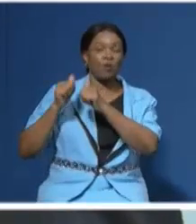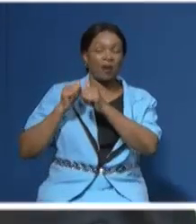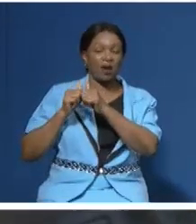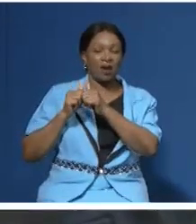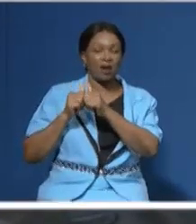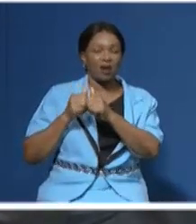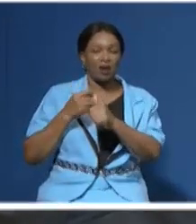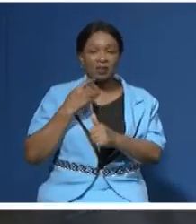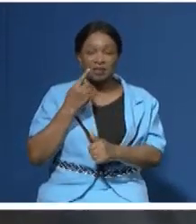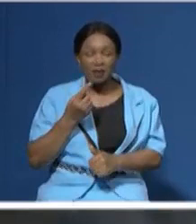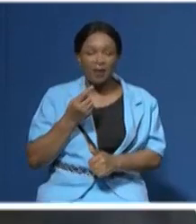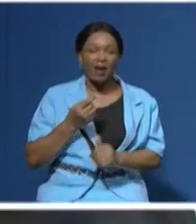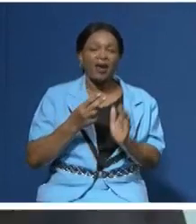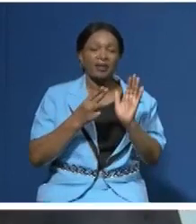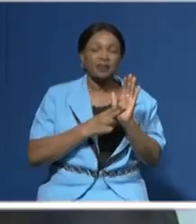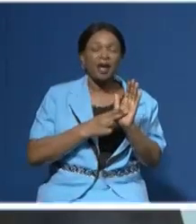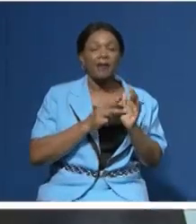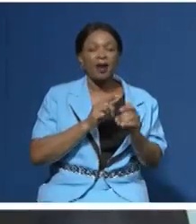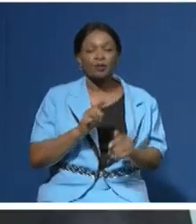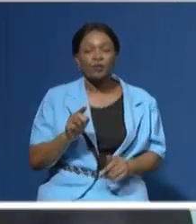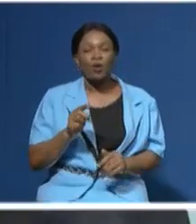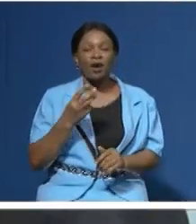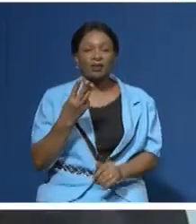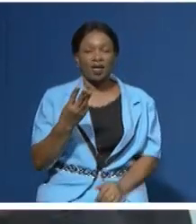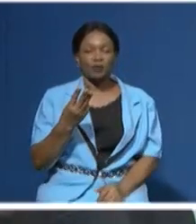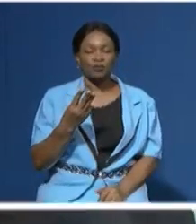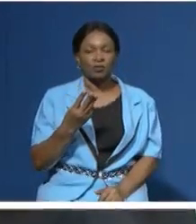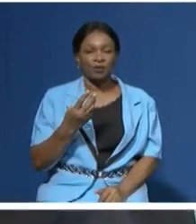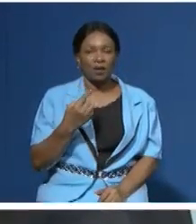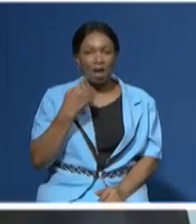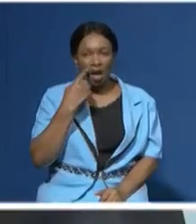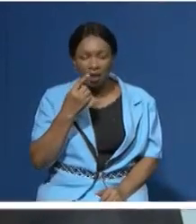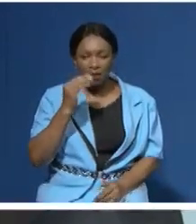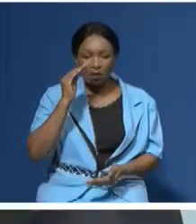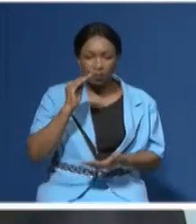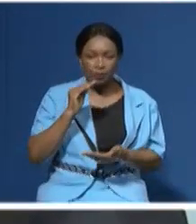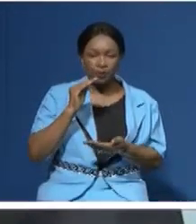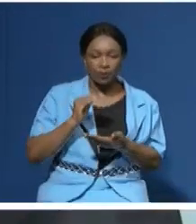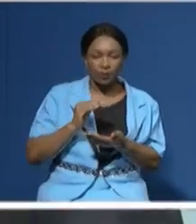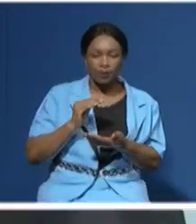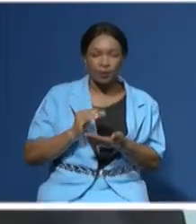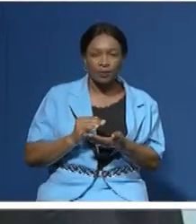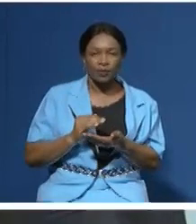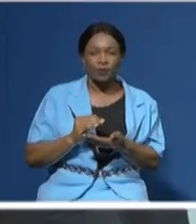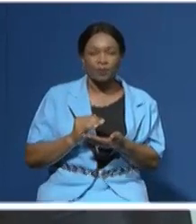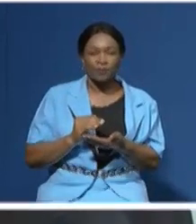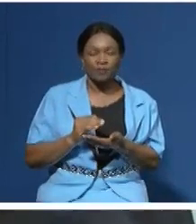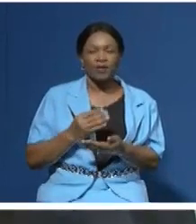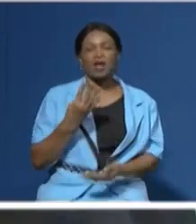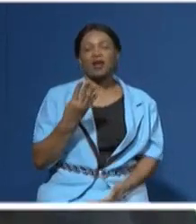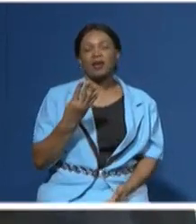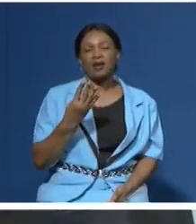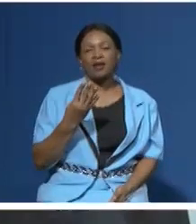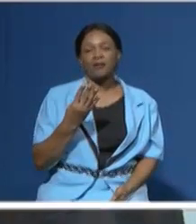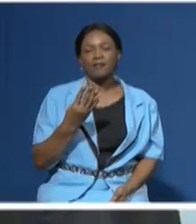hiyo nikisema 7 toa 3. Kwa hiyo najua niko hapa. Kwa hiyo ataziona zinapungua. Kwa hiyo 1, 2, 3. Kwa hiyo inakuwa ni 4. Kwa hiyo